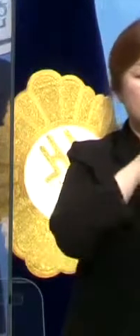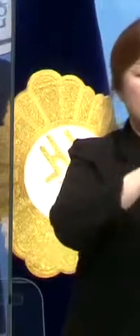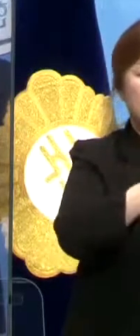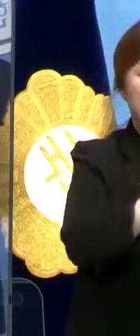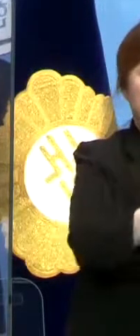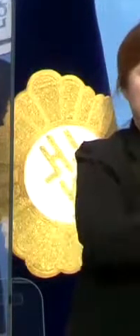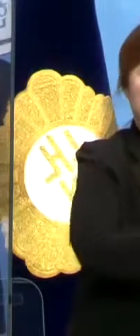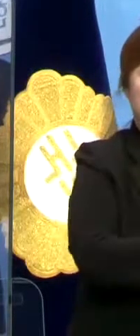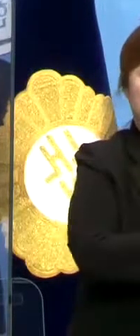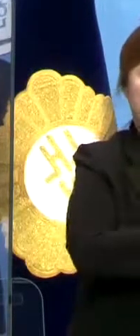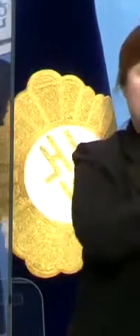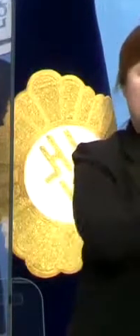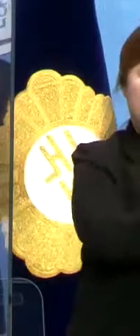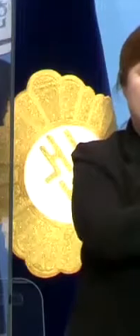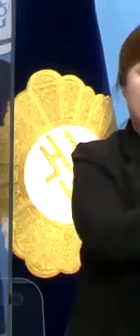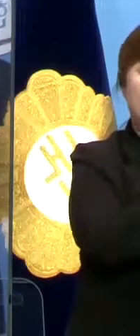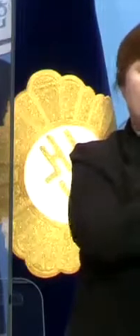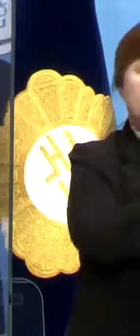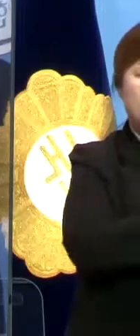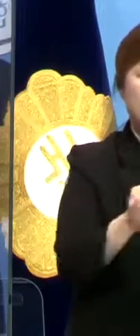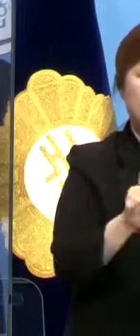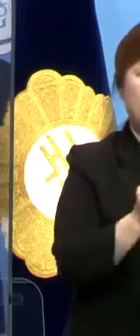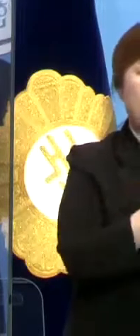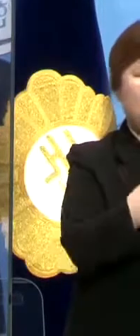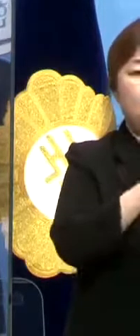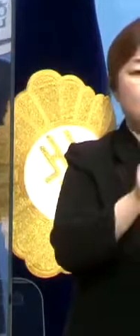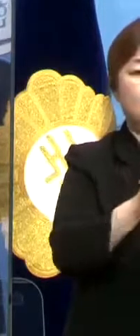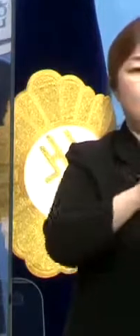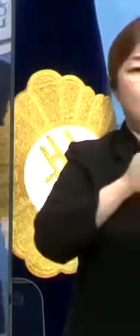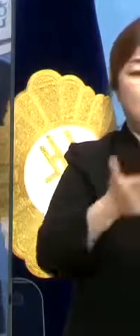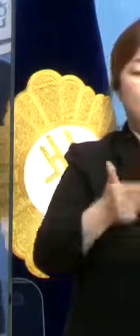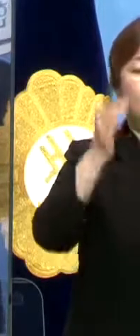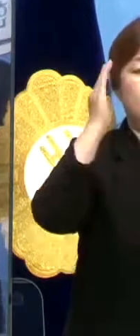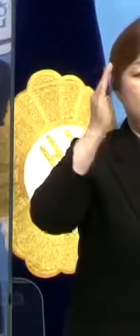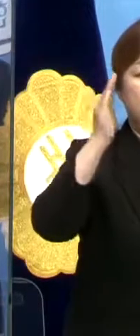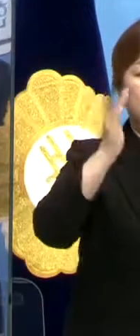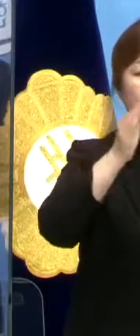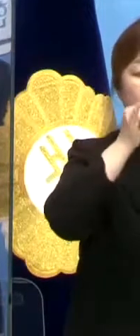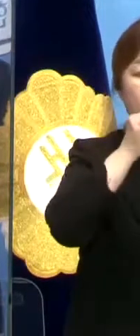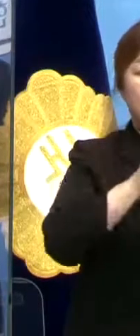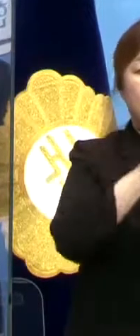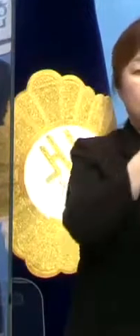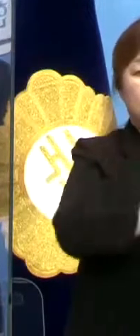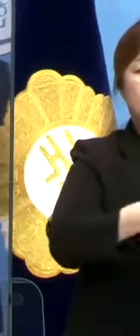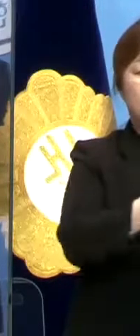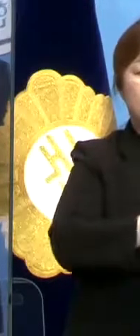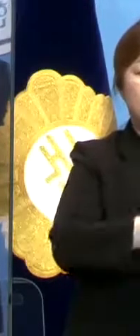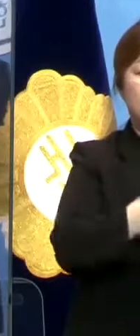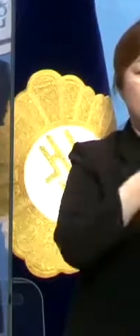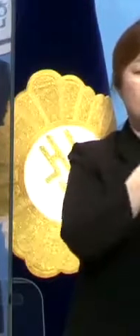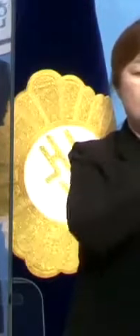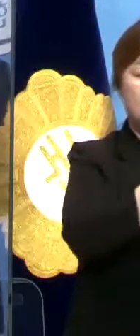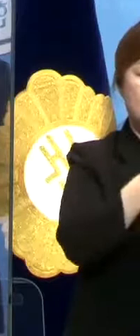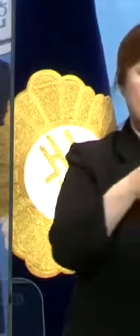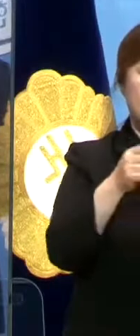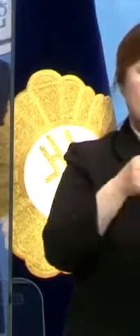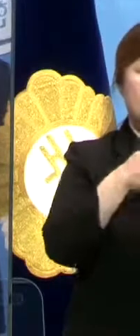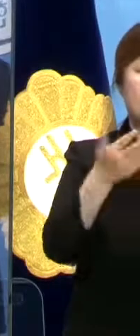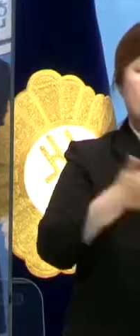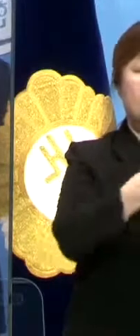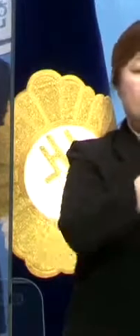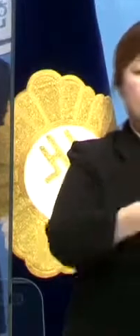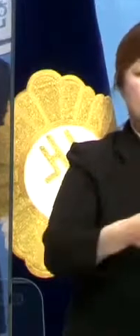체위와 유교의 u 자유 가족에겐 가루 사가 아니다 라고 주장하고 산재 보상을 위한 유조 께 자료 쪽에도